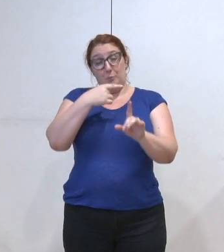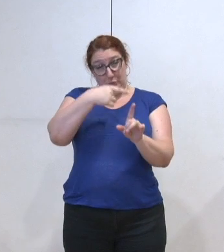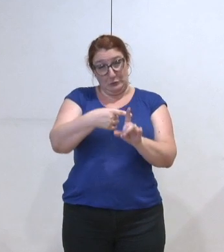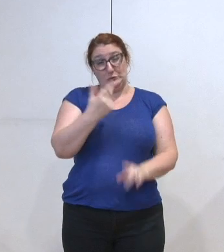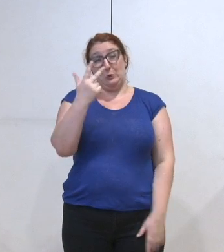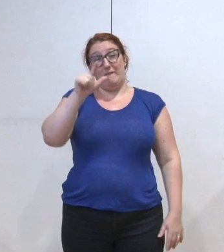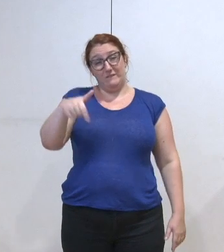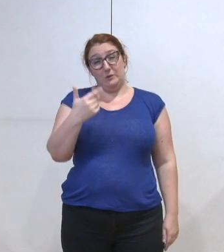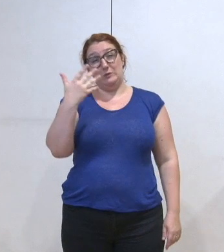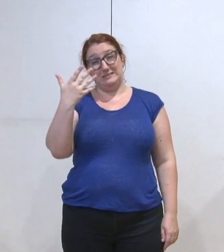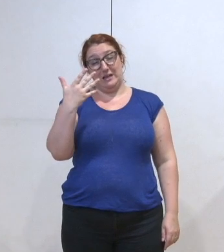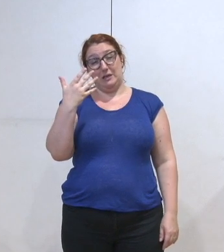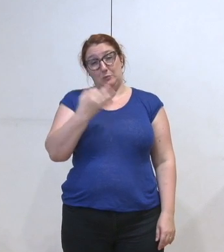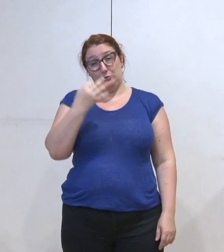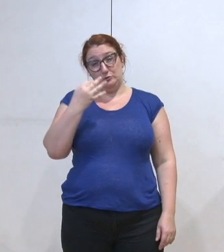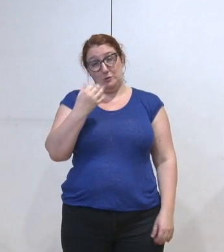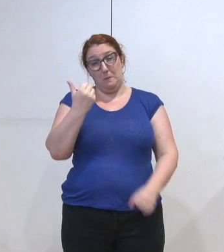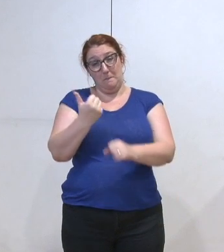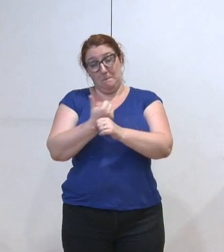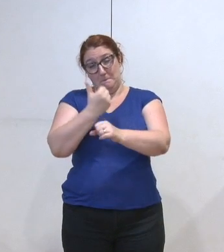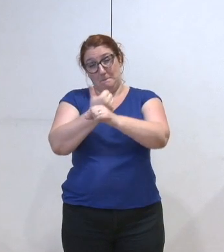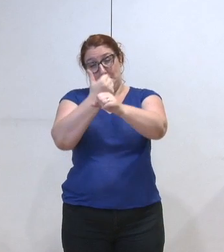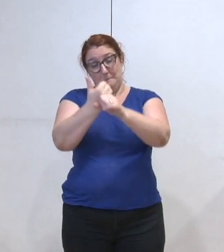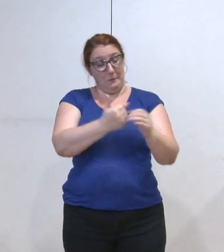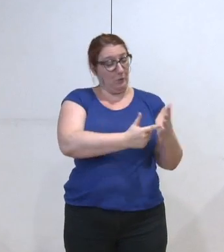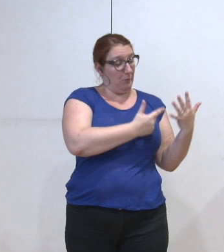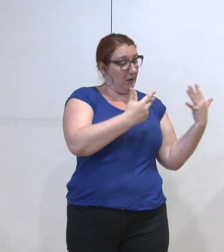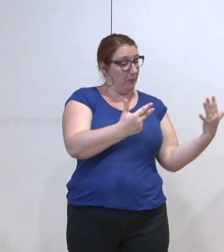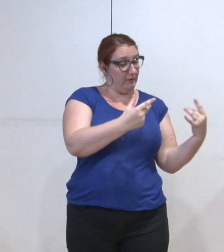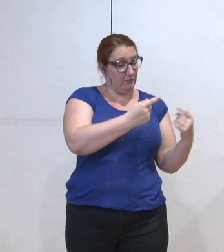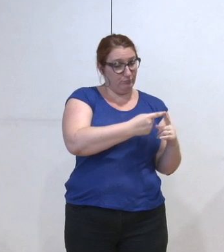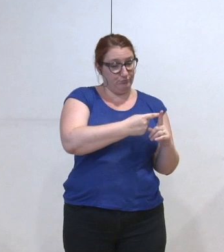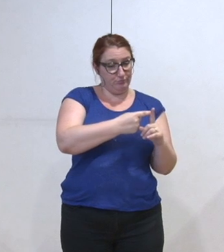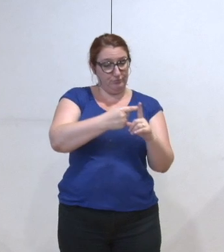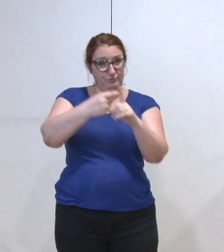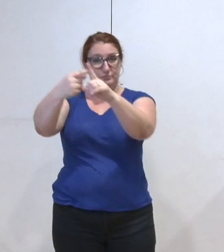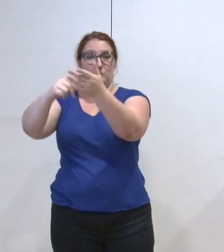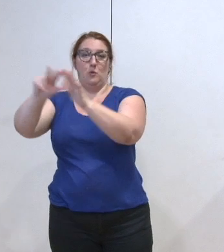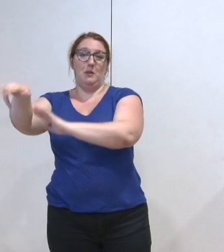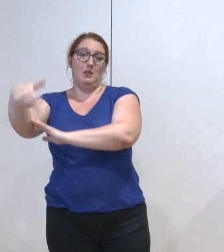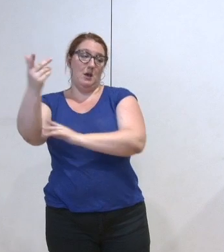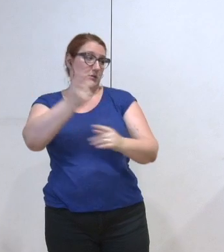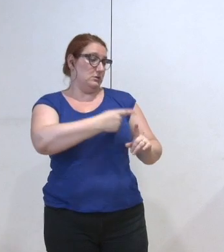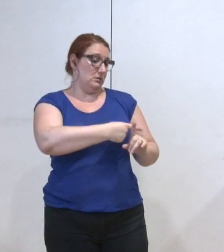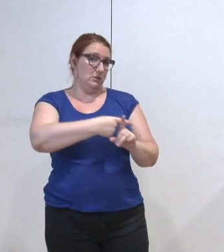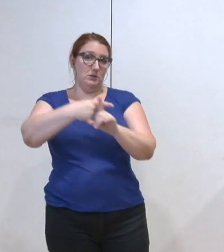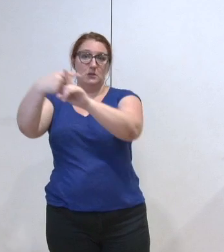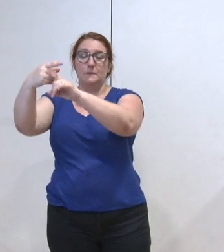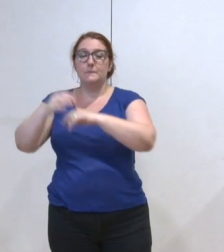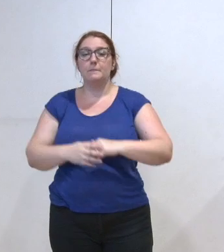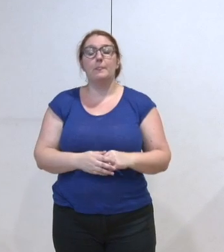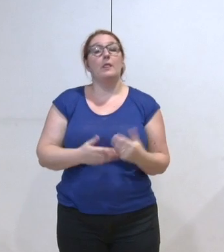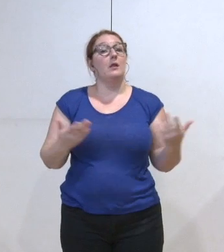an entre 2008 et 2013 et donc traduis un nombre de